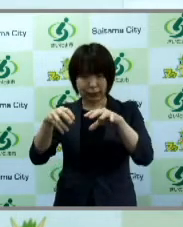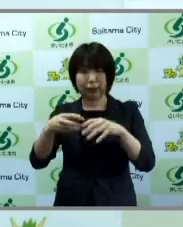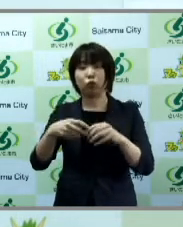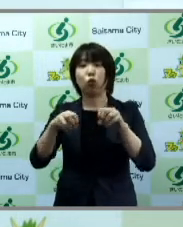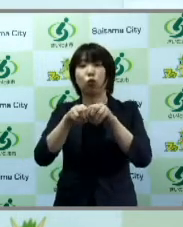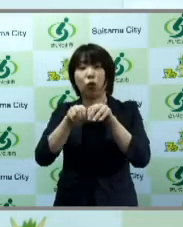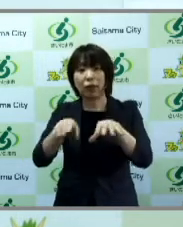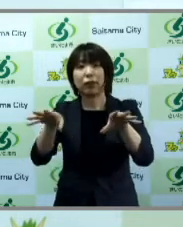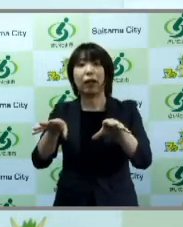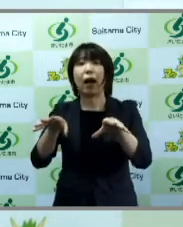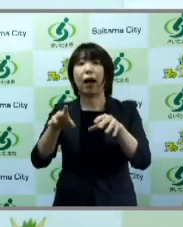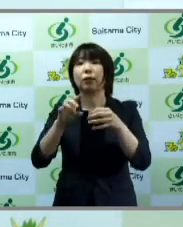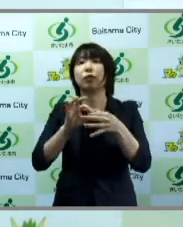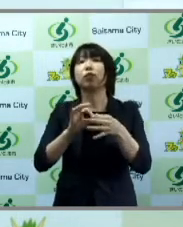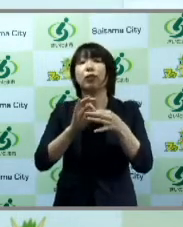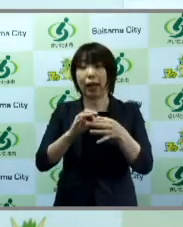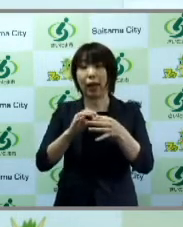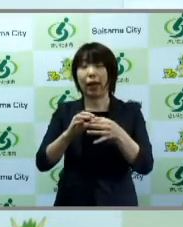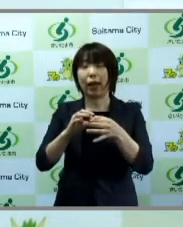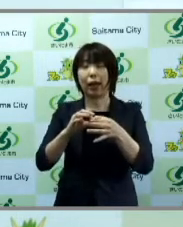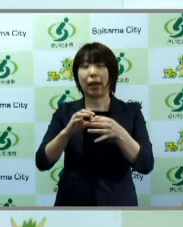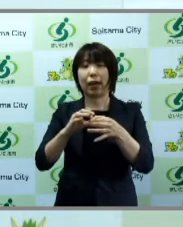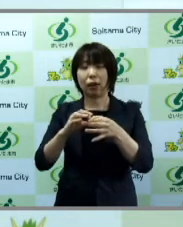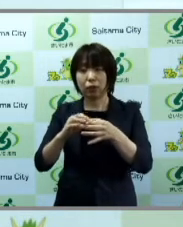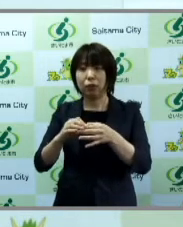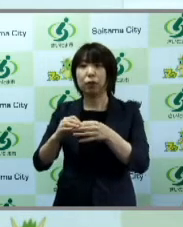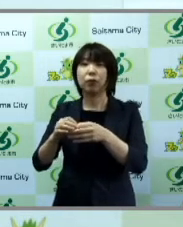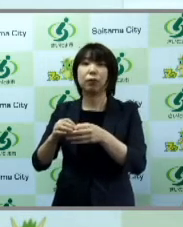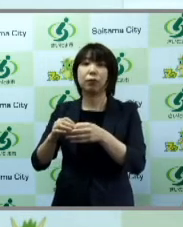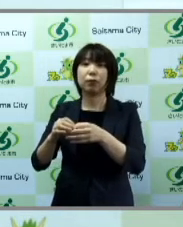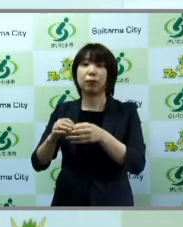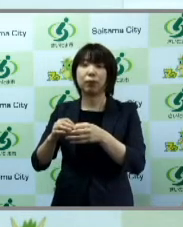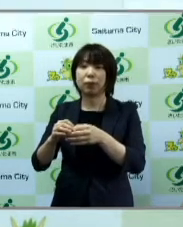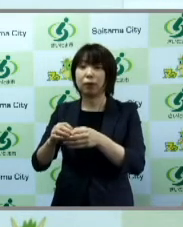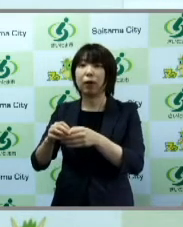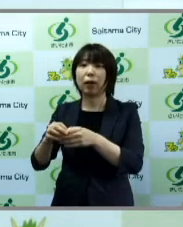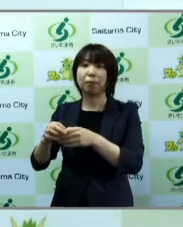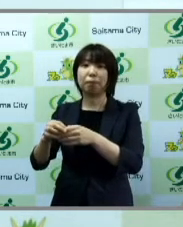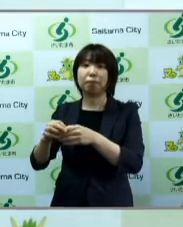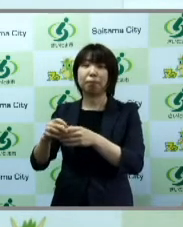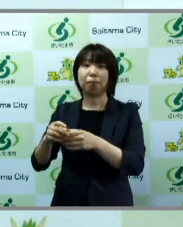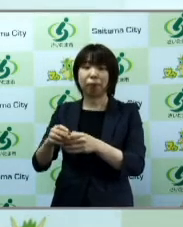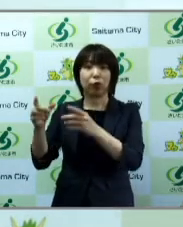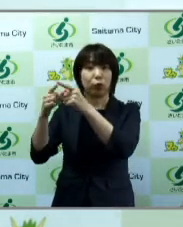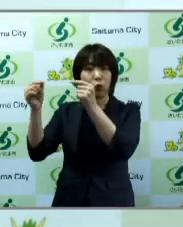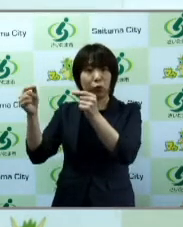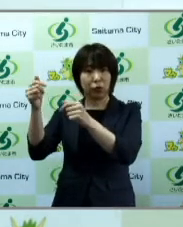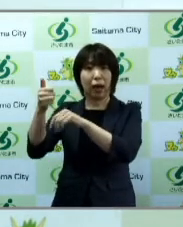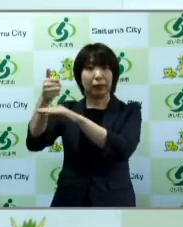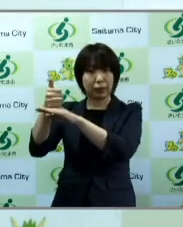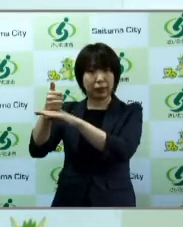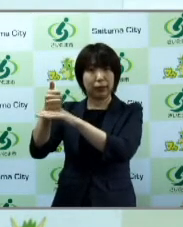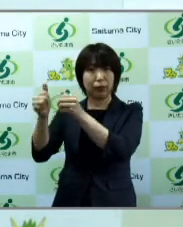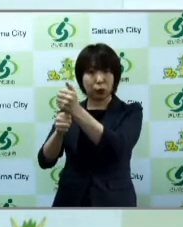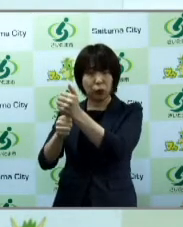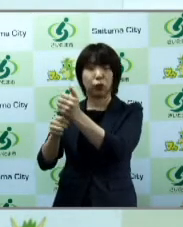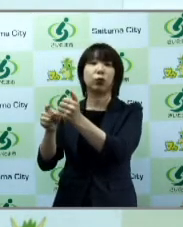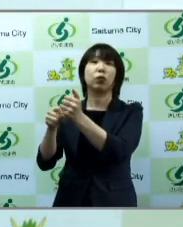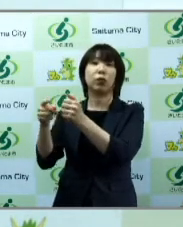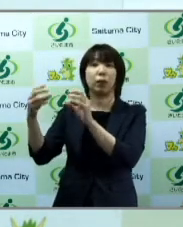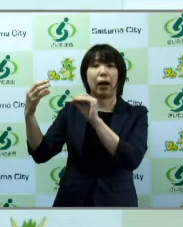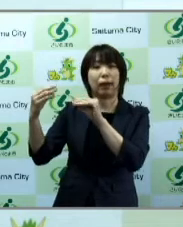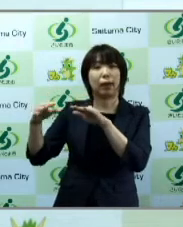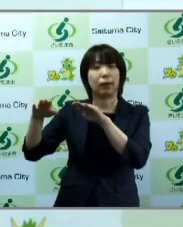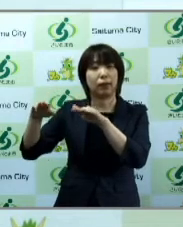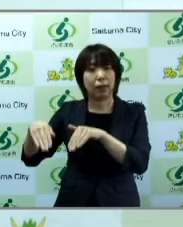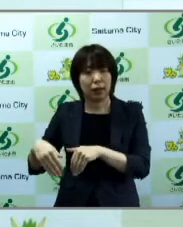副大臣の橋本副大臣の党にお邪魔したときにも、人の派遣等についてもですね、お話をした